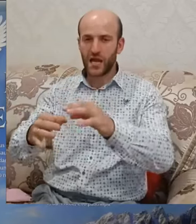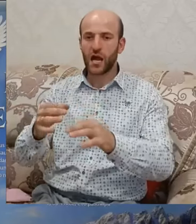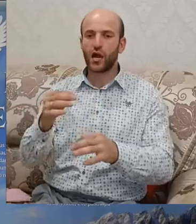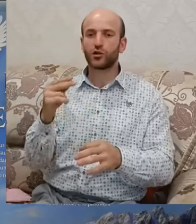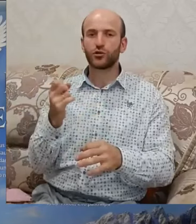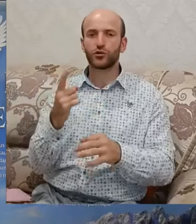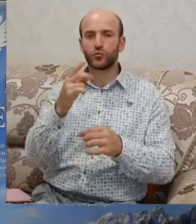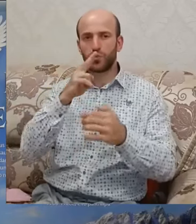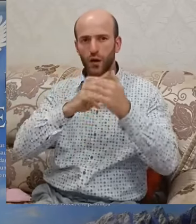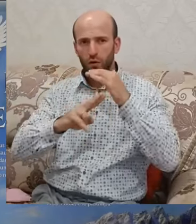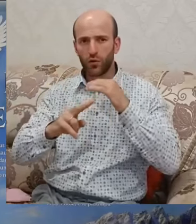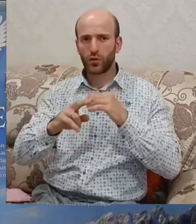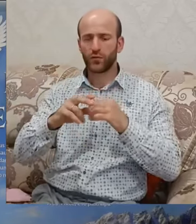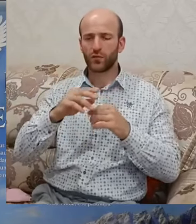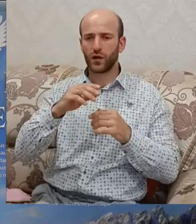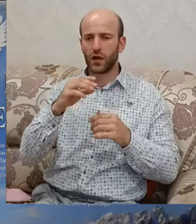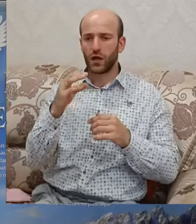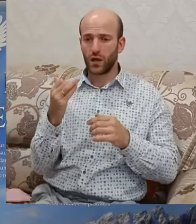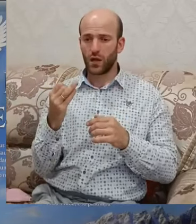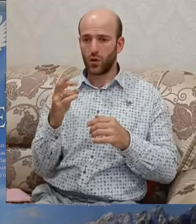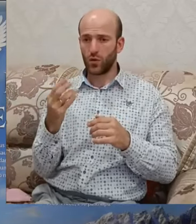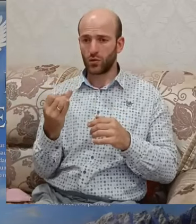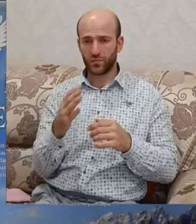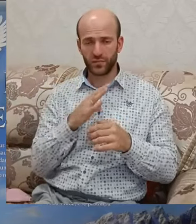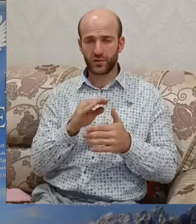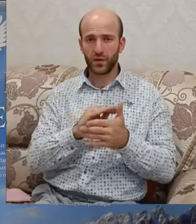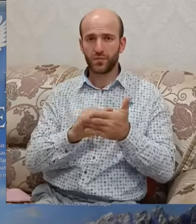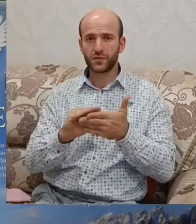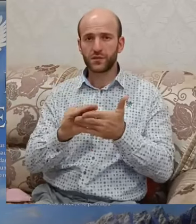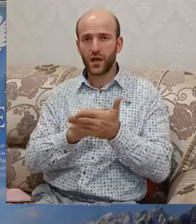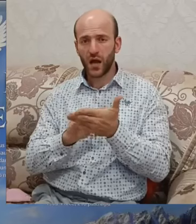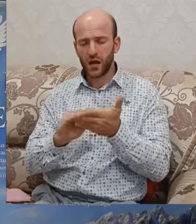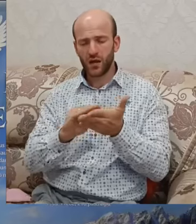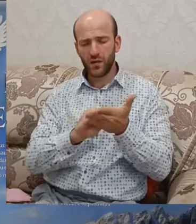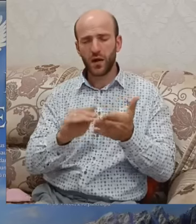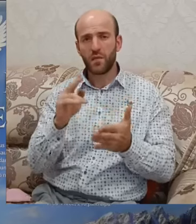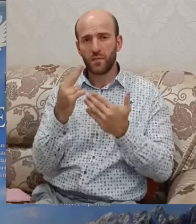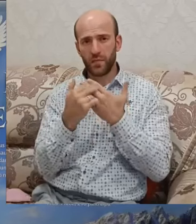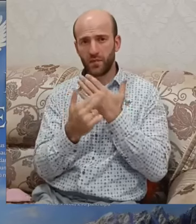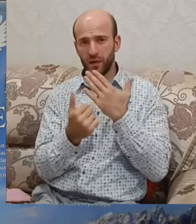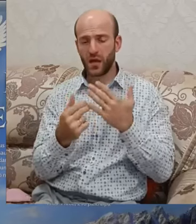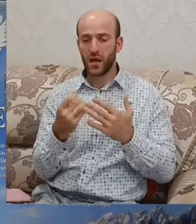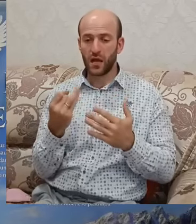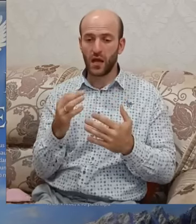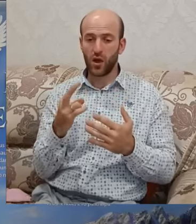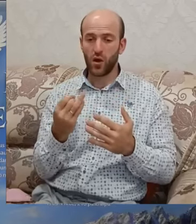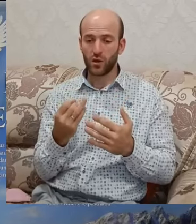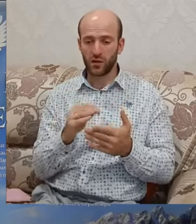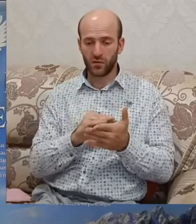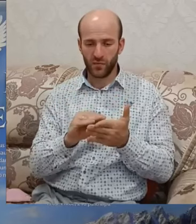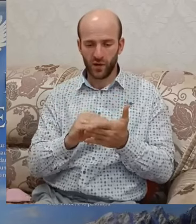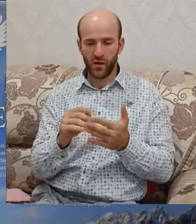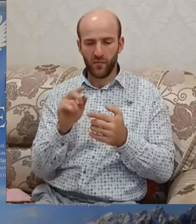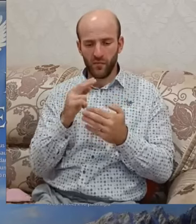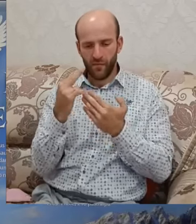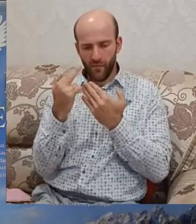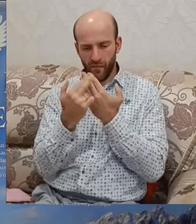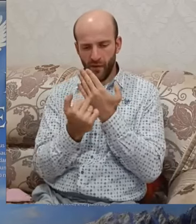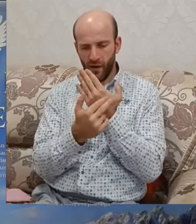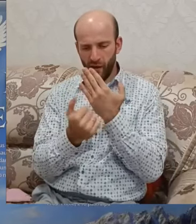jie parašė Bibliją. И они написали Библию. Kuri yra žodžių pavidalu. Которая в форме слова. Jėzus žodį